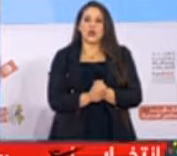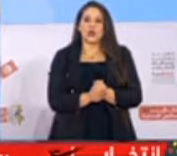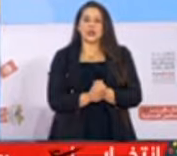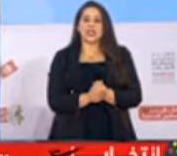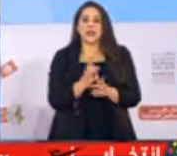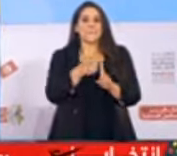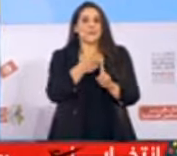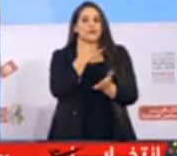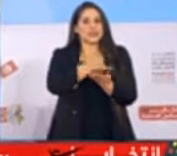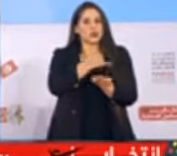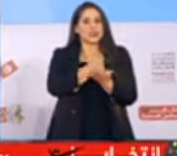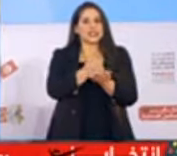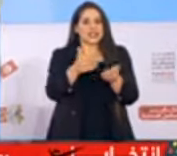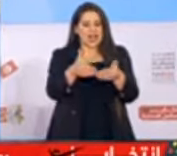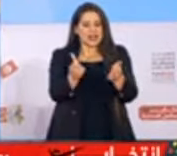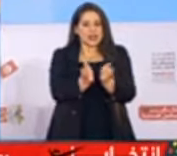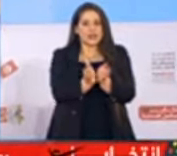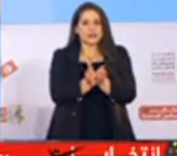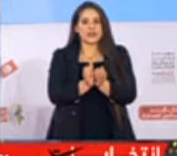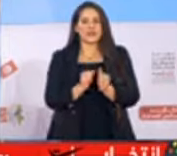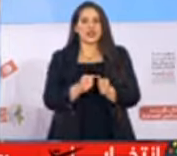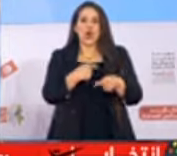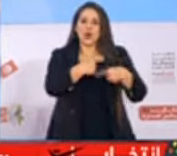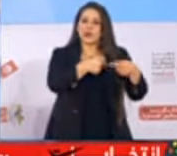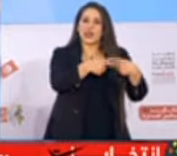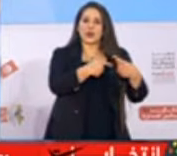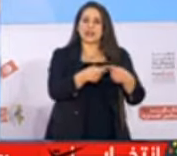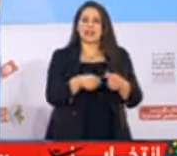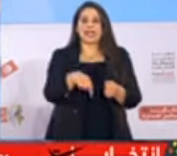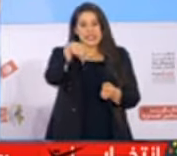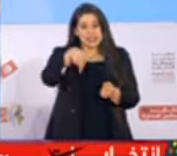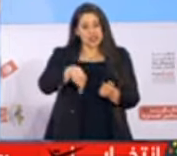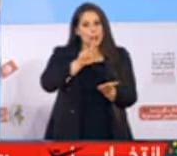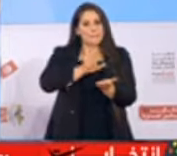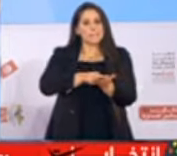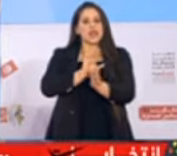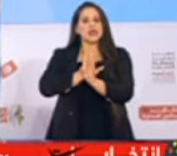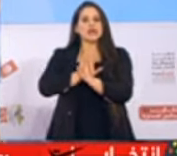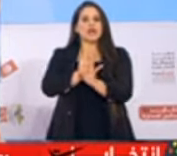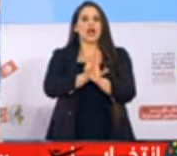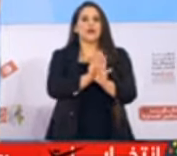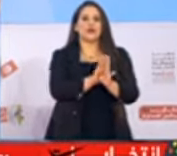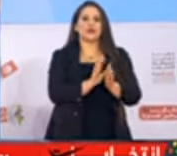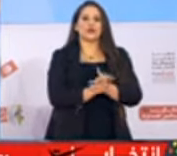متواصل لابد من دعمه. دائما اؤكد على دور مختلف